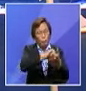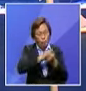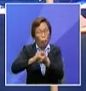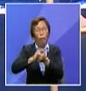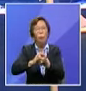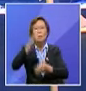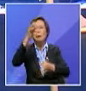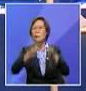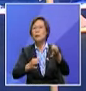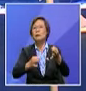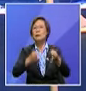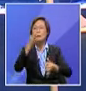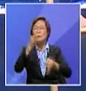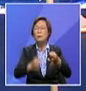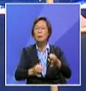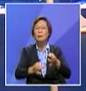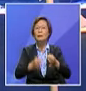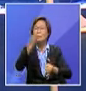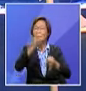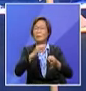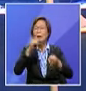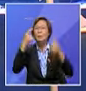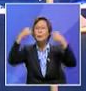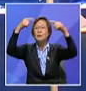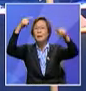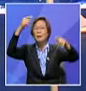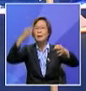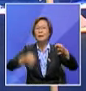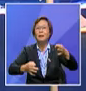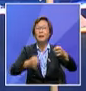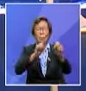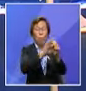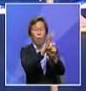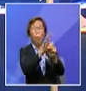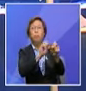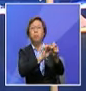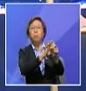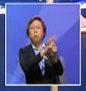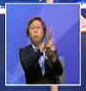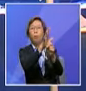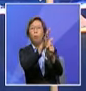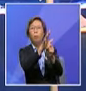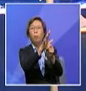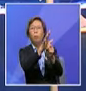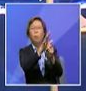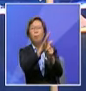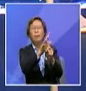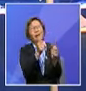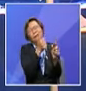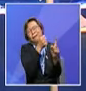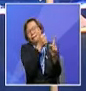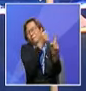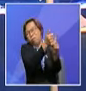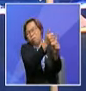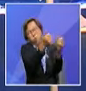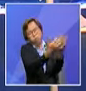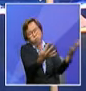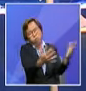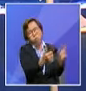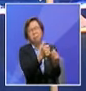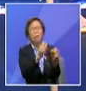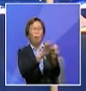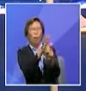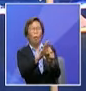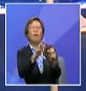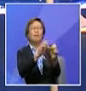tugas memerangi pandemik dan memutuskan rantaian COVID-19 ini sekiranya diserahkan kepada pihak frontliners